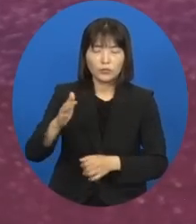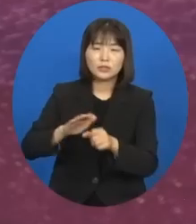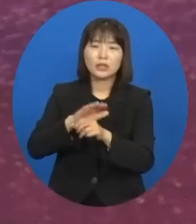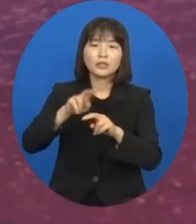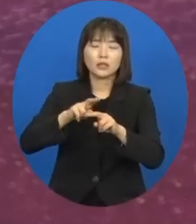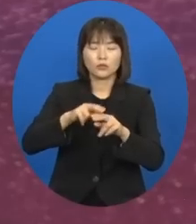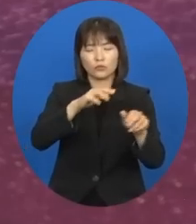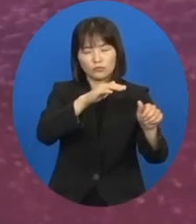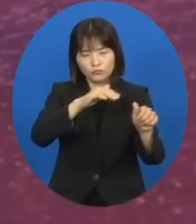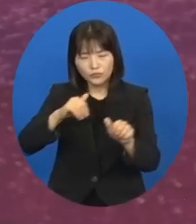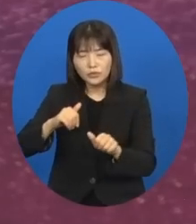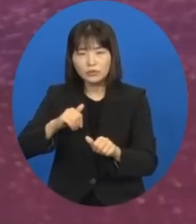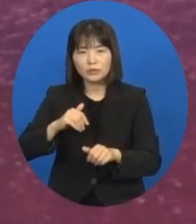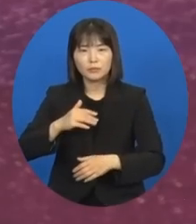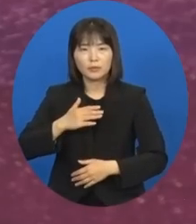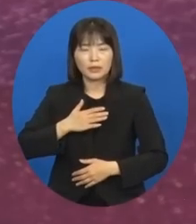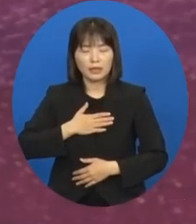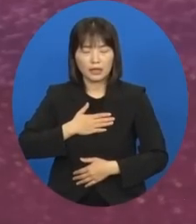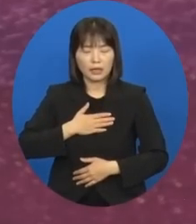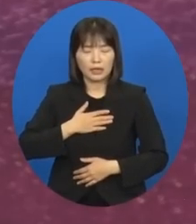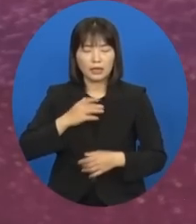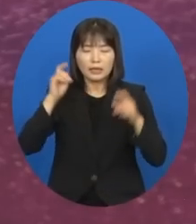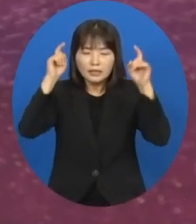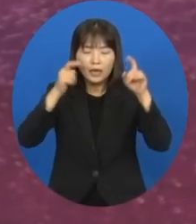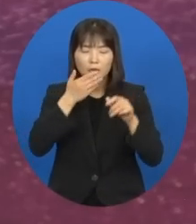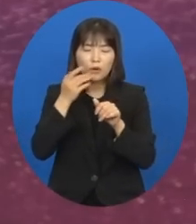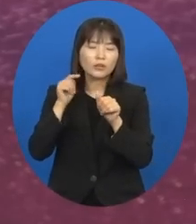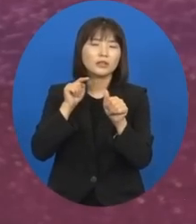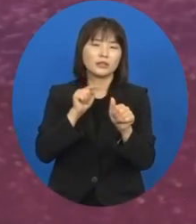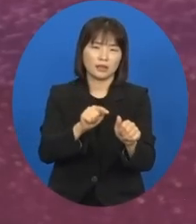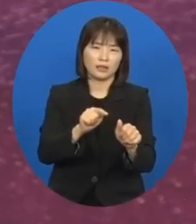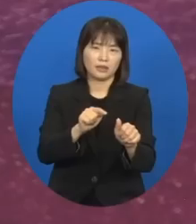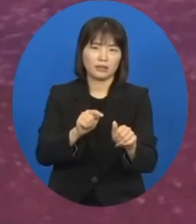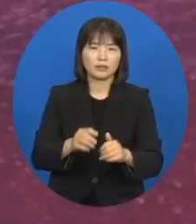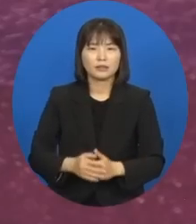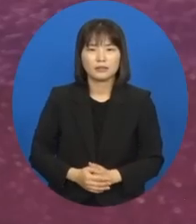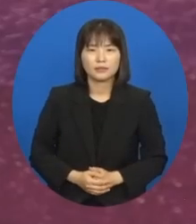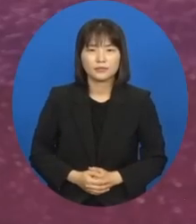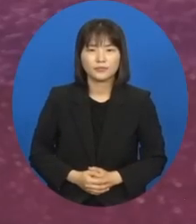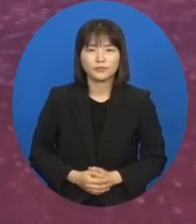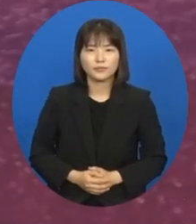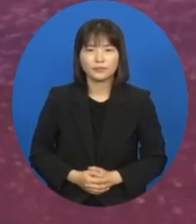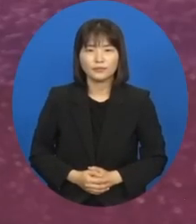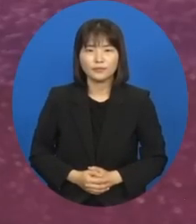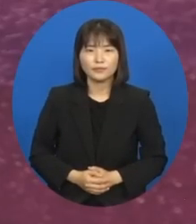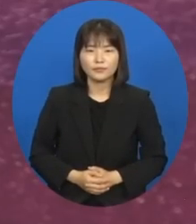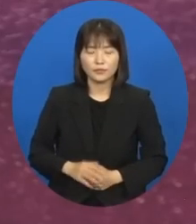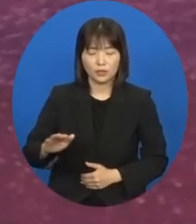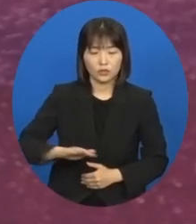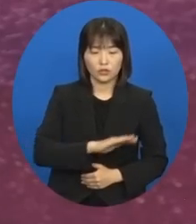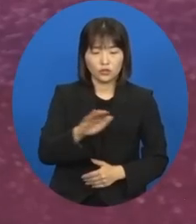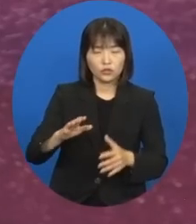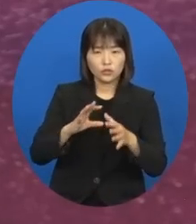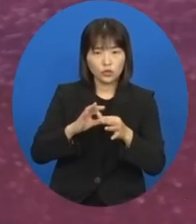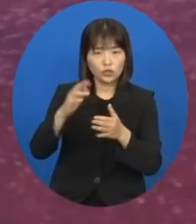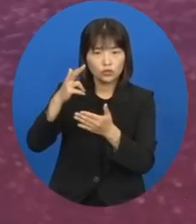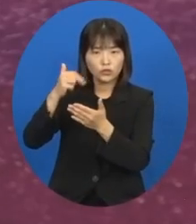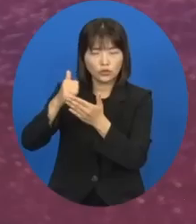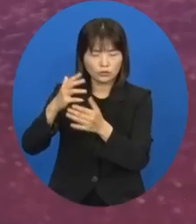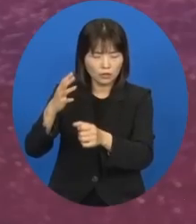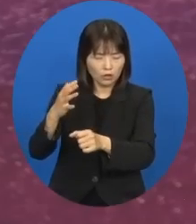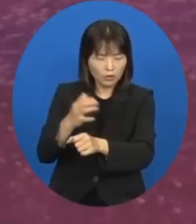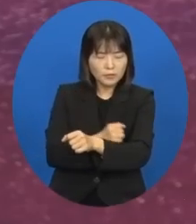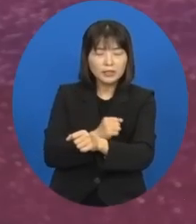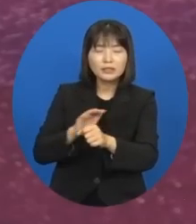내 양을 먹이라 내 양을 먹이라 우리를 통하여 주님은 엄청난 그